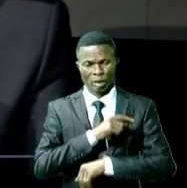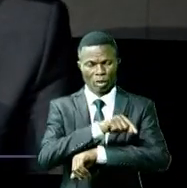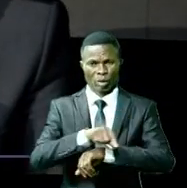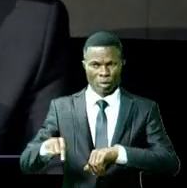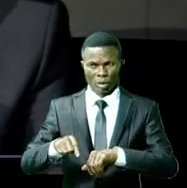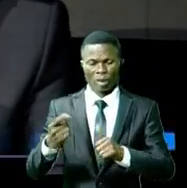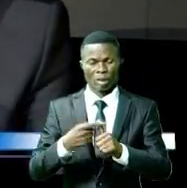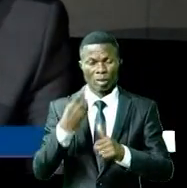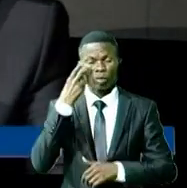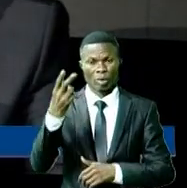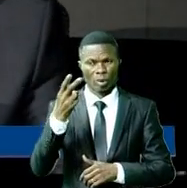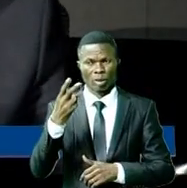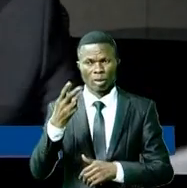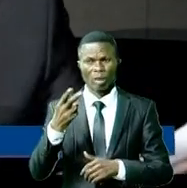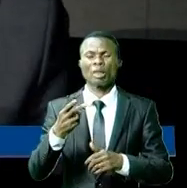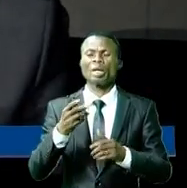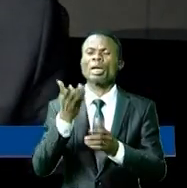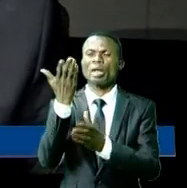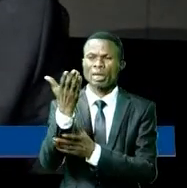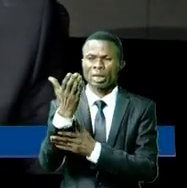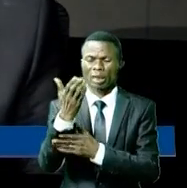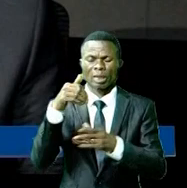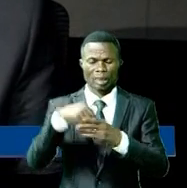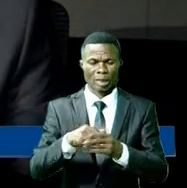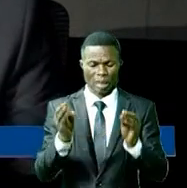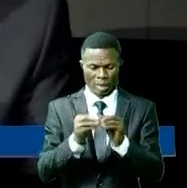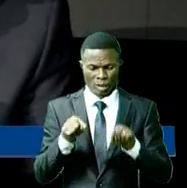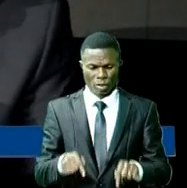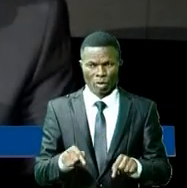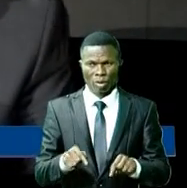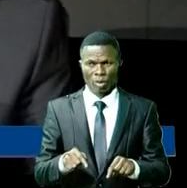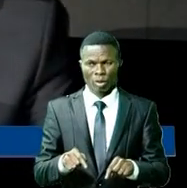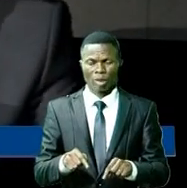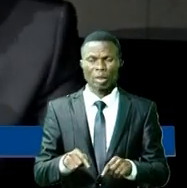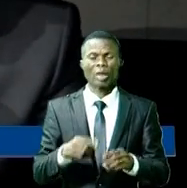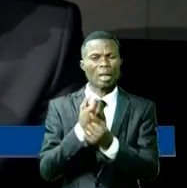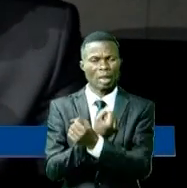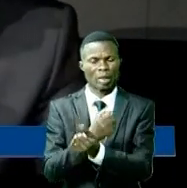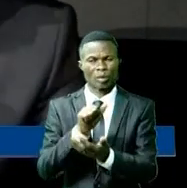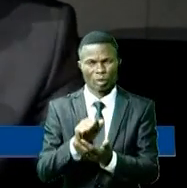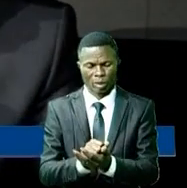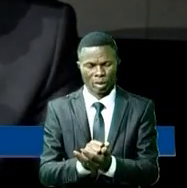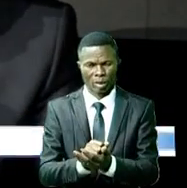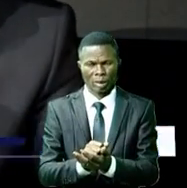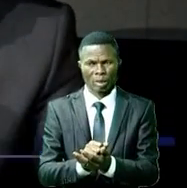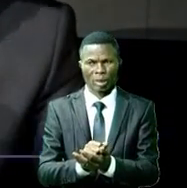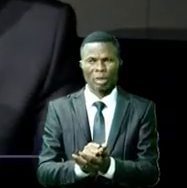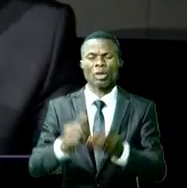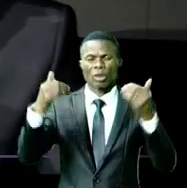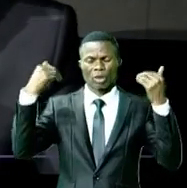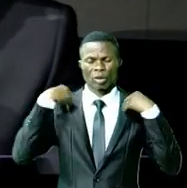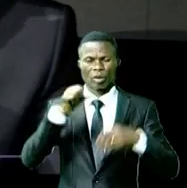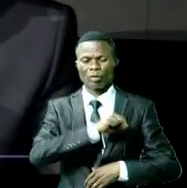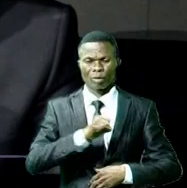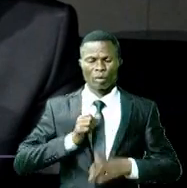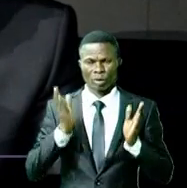est celui de voir les amendements formulés à l'issue de ces assises être pris en compte par les honorables sénateurs